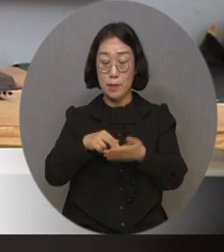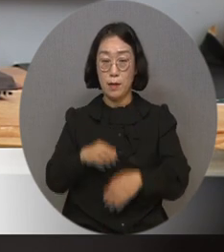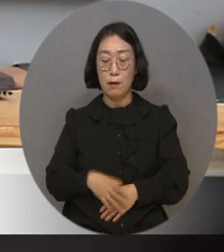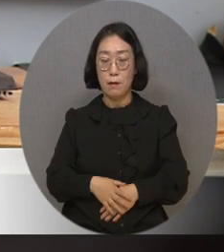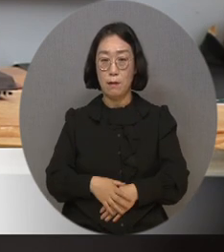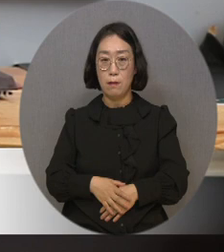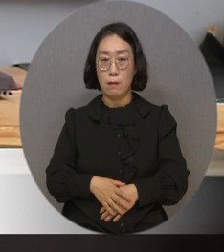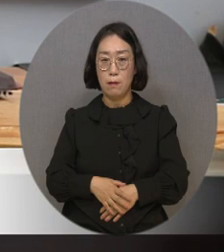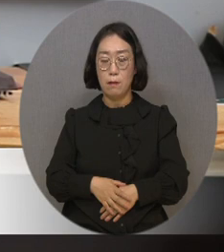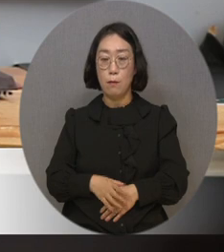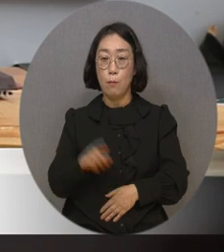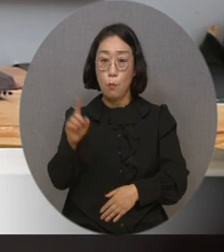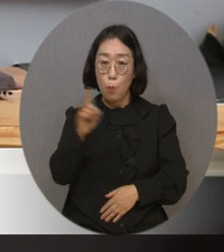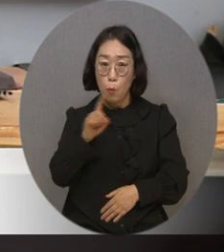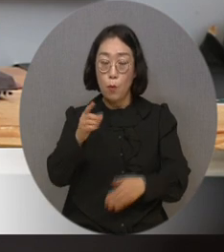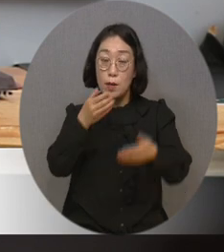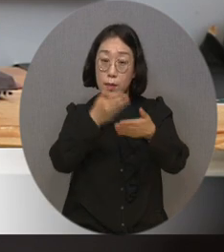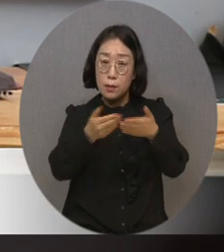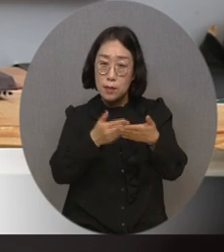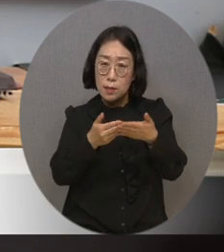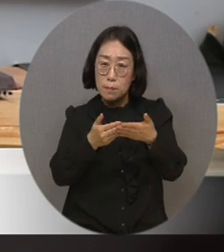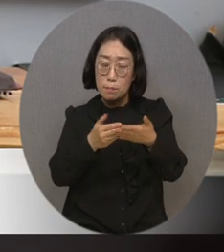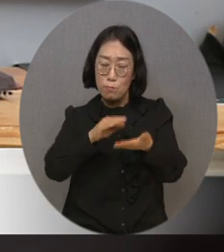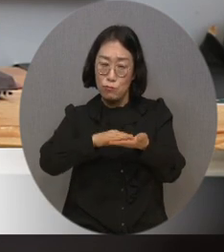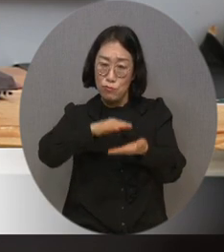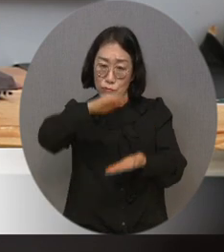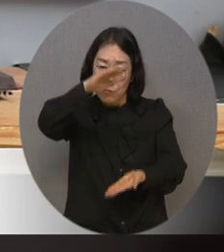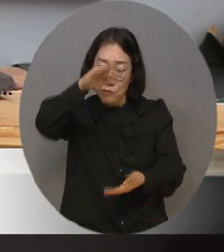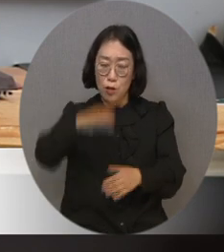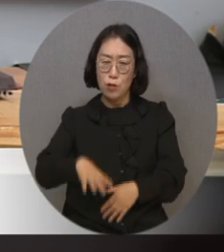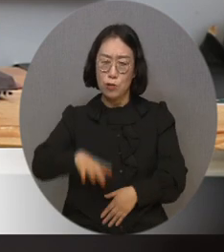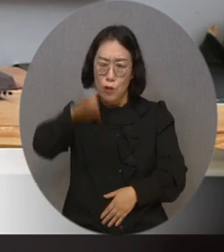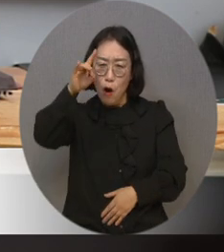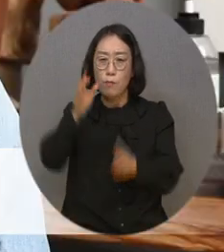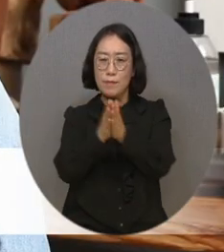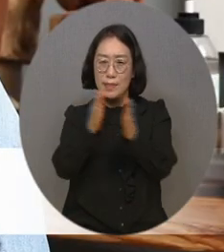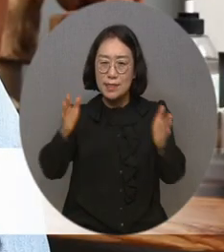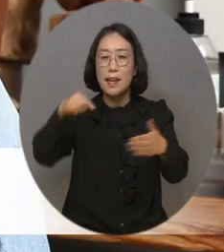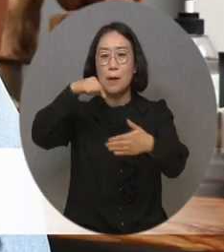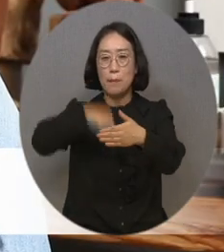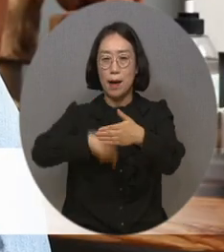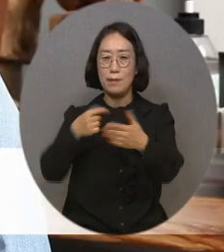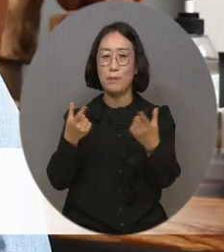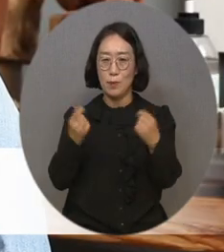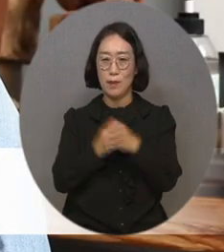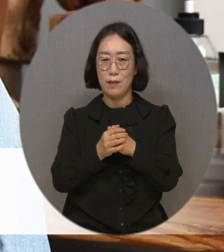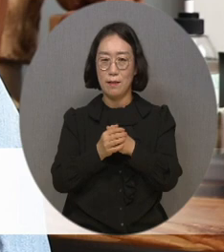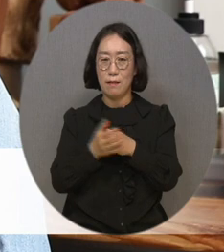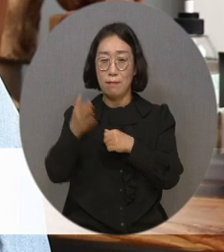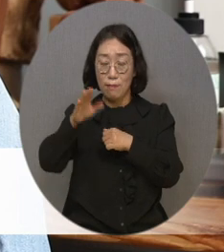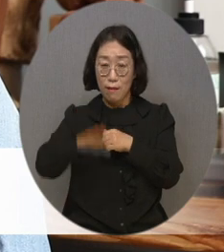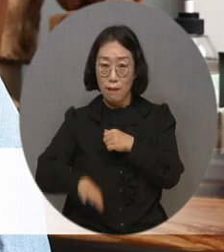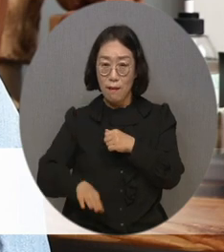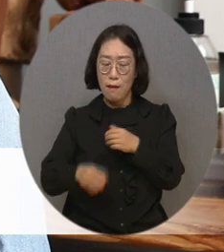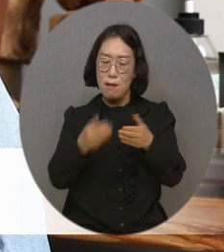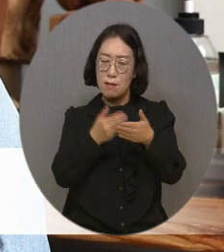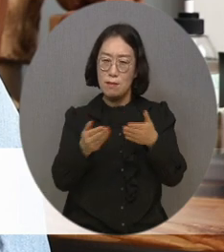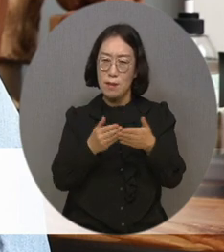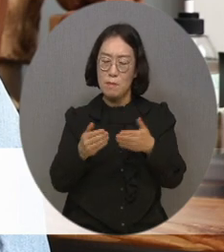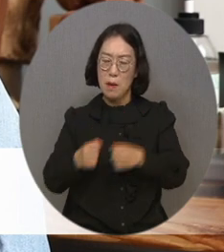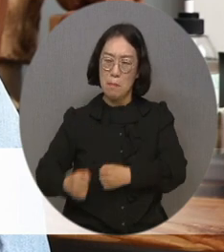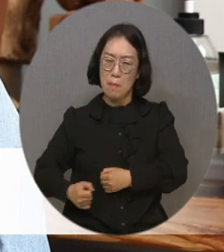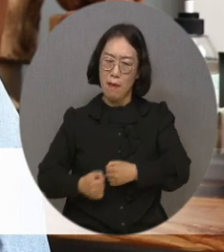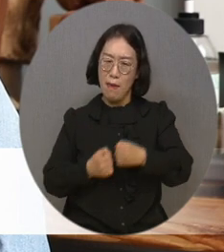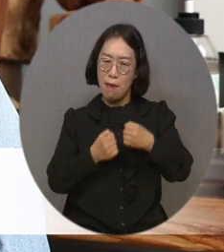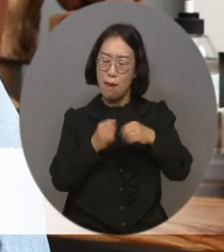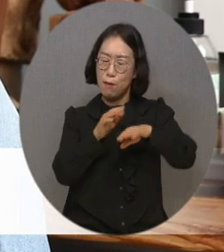떠나서 이 드로잉이 그 초심이나 다름없는 거거든요. 근데 갈수록 이게 드로잉을 좀 등한시하는